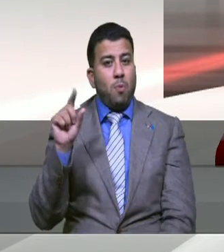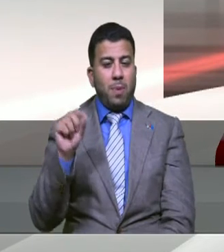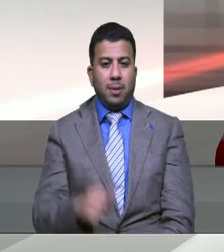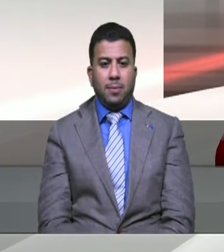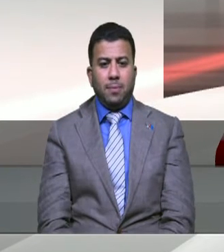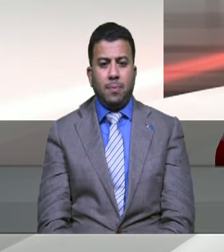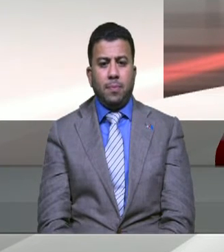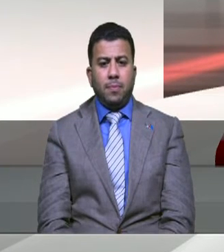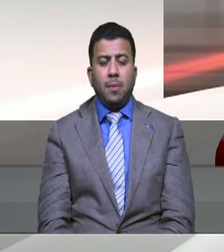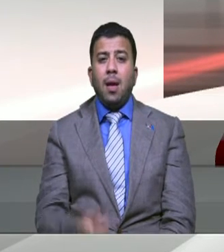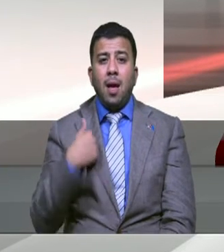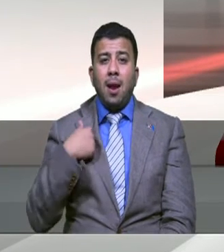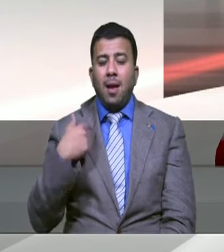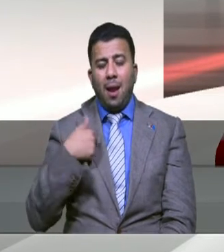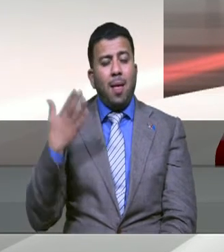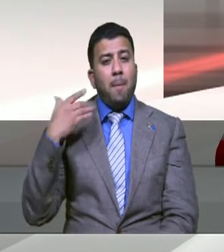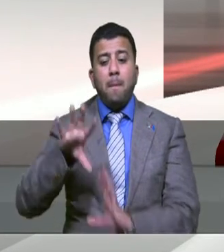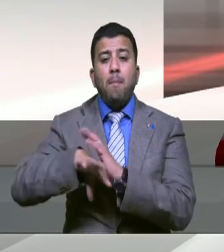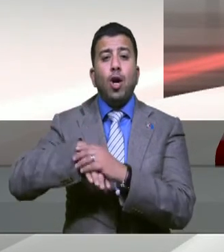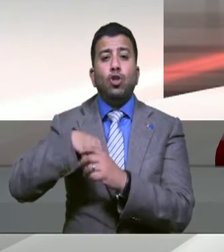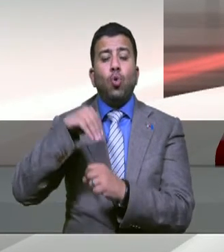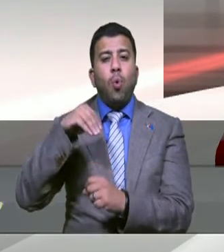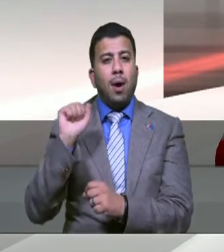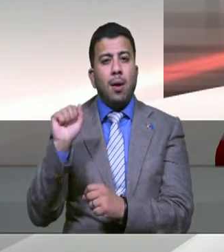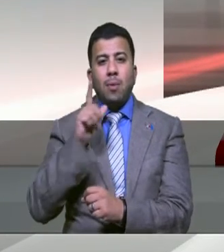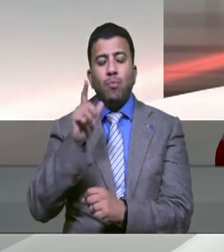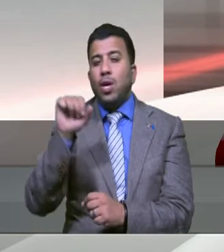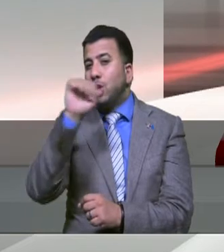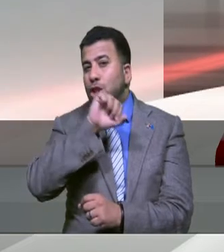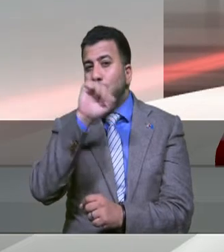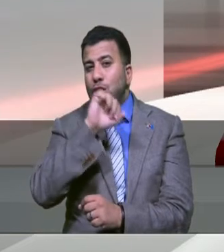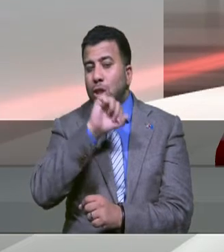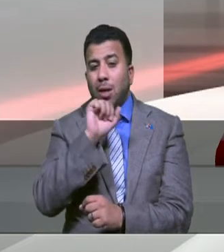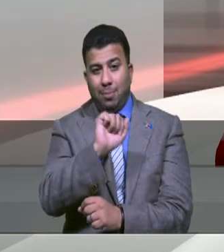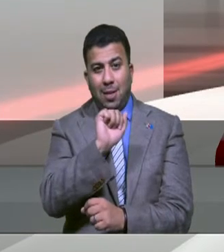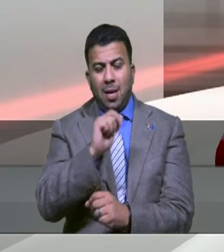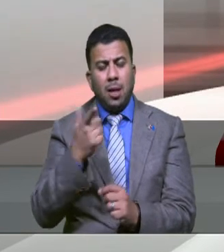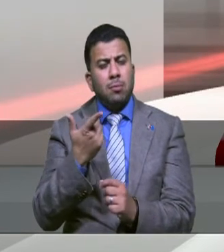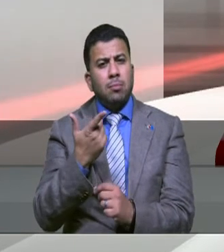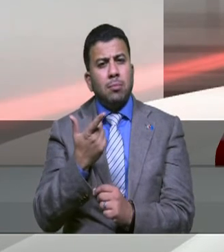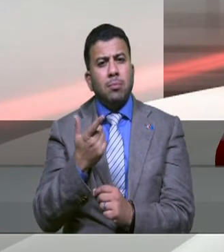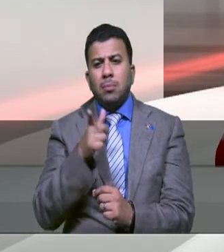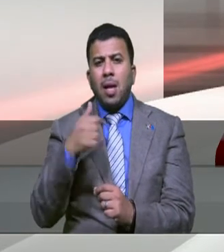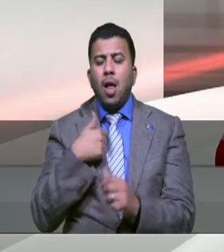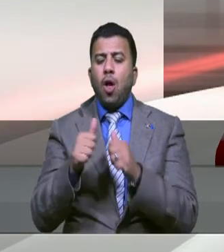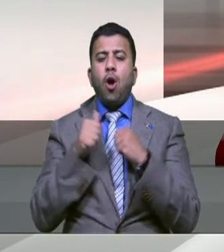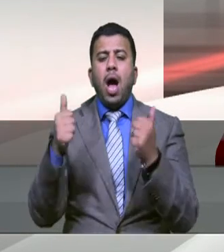يعني أنا كان لي مشروع يعني خصوصا لأهل الشارجة، عملت يعني لي لي لي